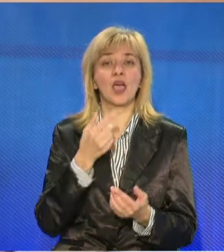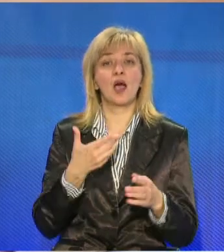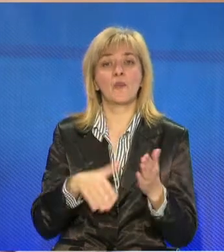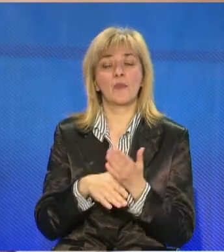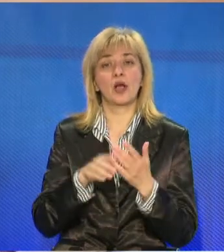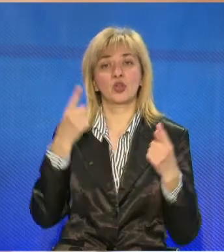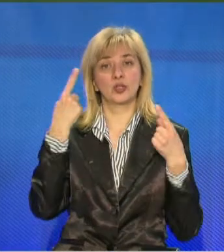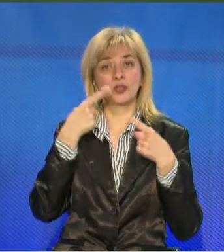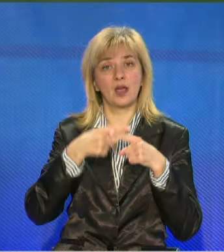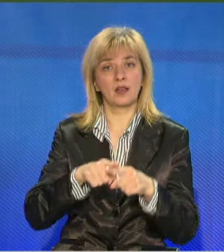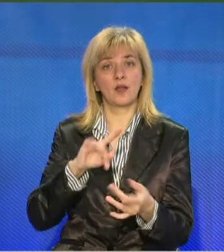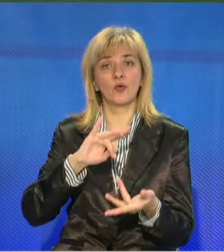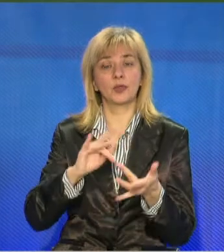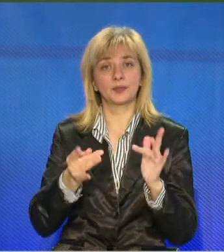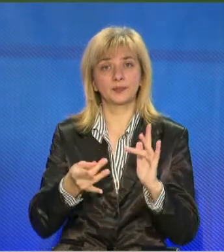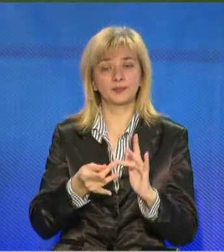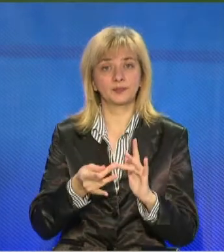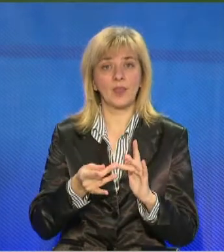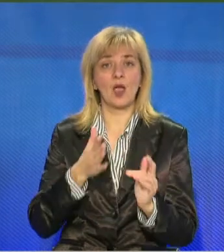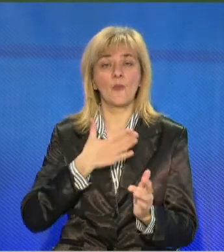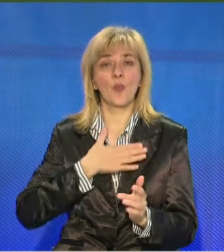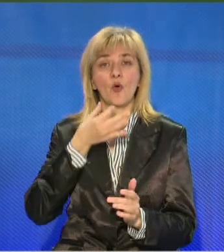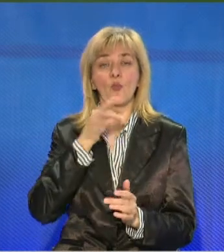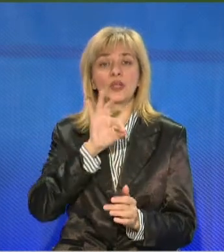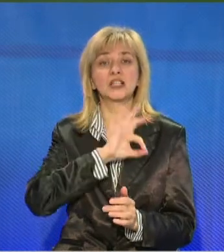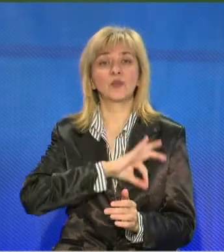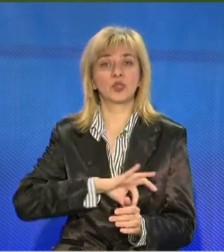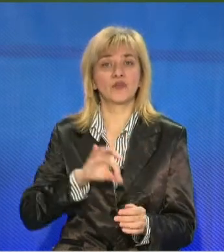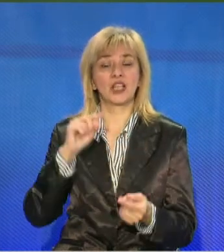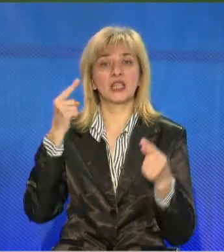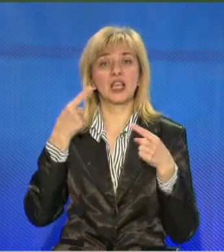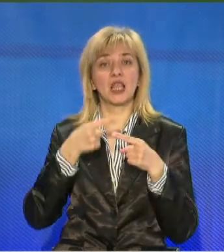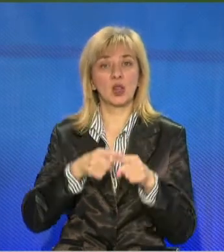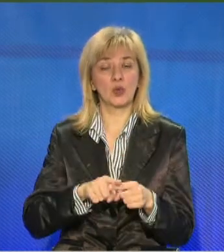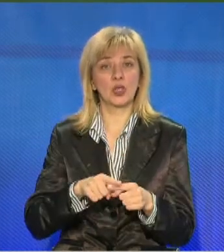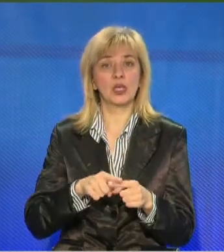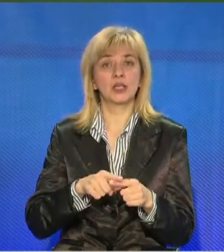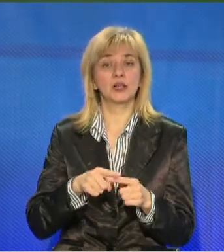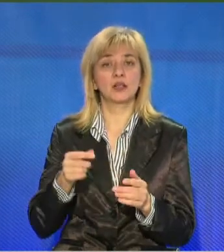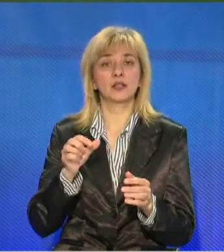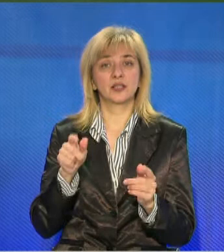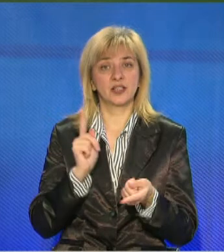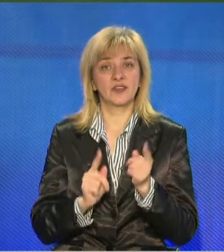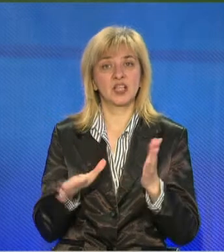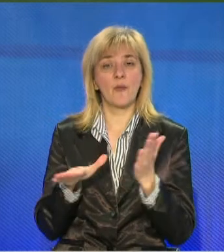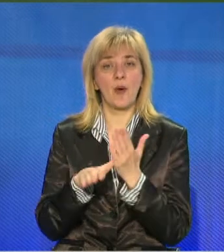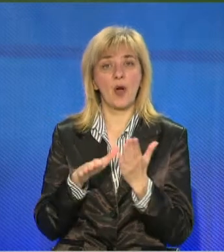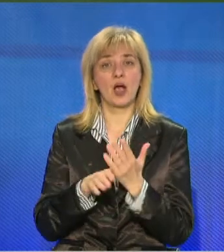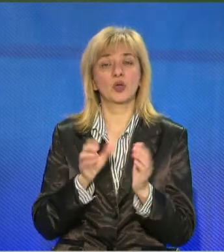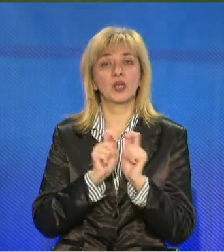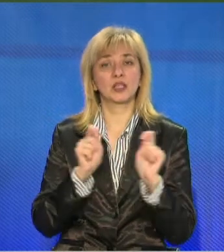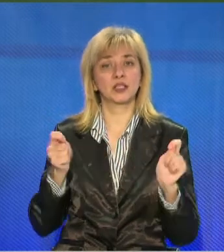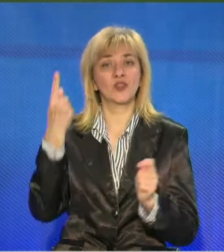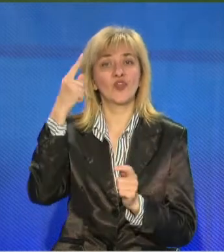информационно-коммуникационные технологии. Мой опыт использования данных технологий показывает, что они действительно помогают раскрыть творческие способности